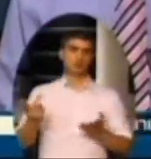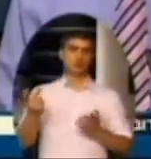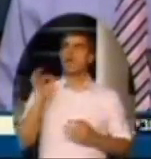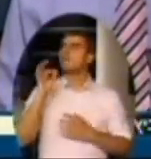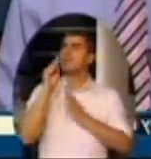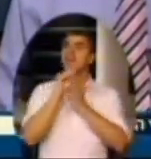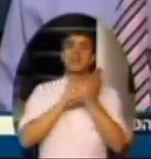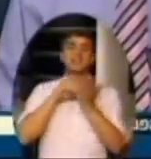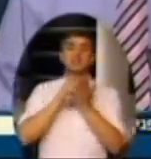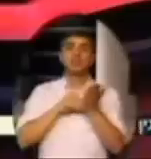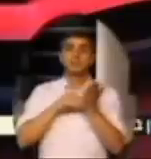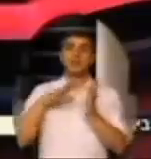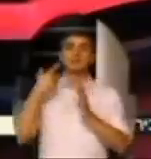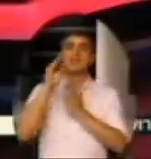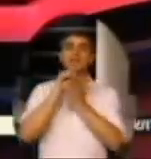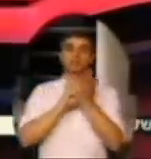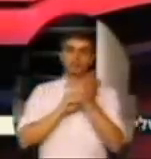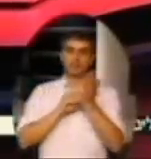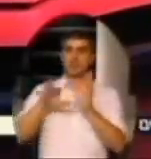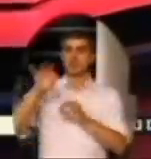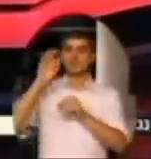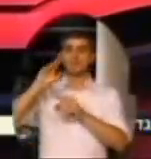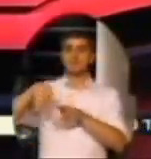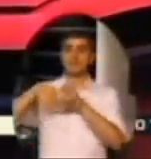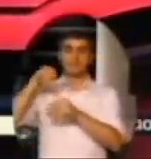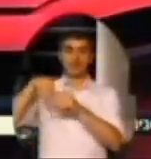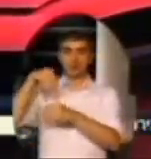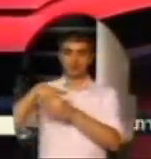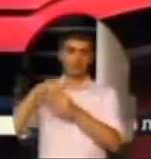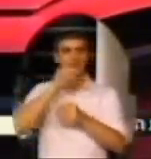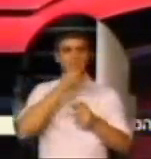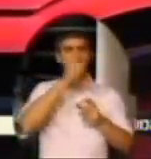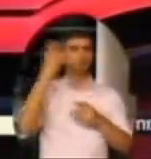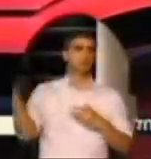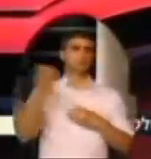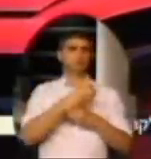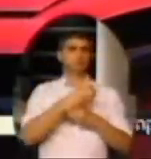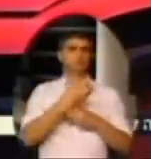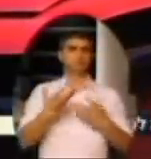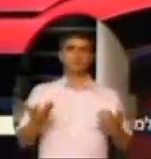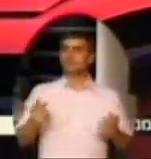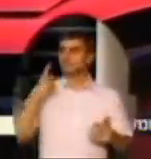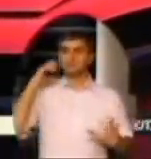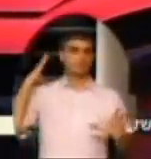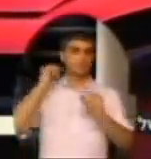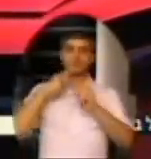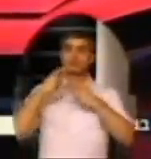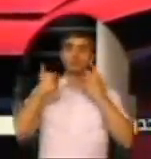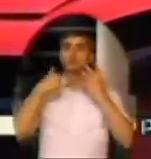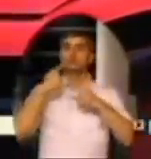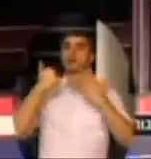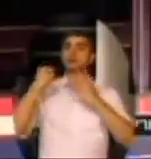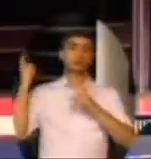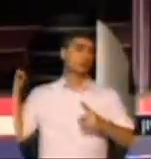הרשימה תהיה רשימה של נבחרים בפריימריז ושל אנשים מוצנחים לאורך כל השנים משנות ה6